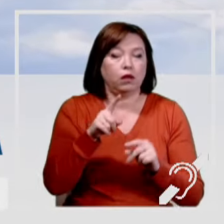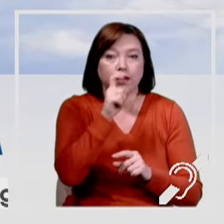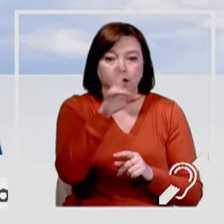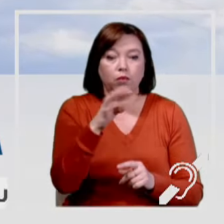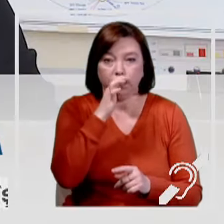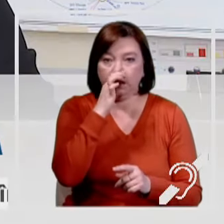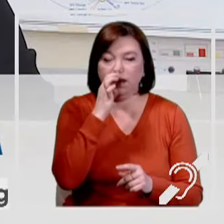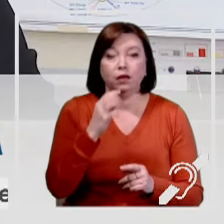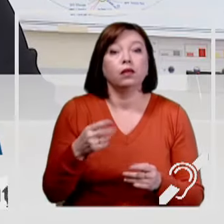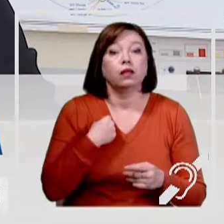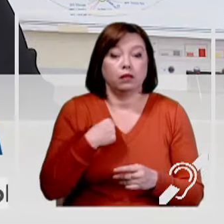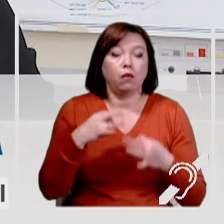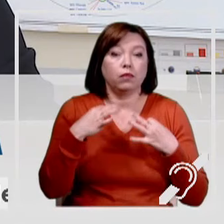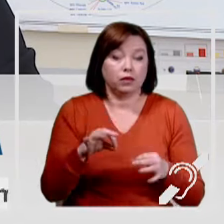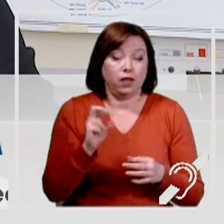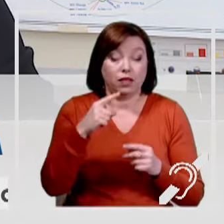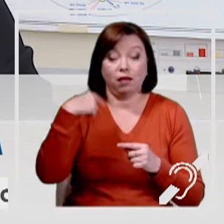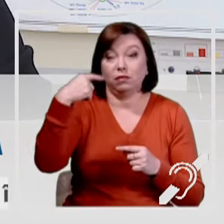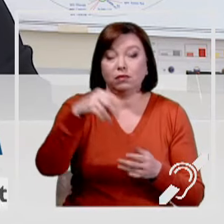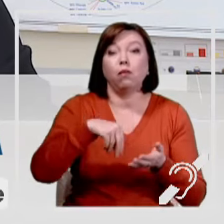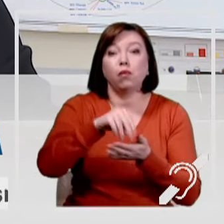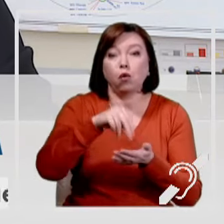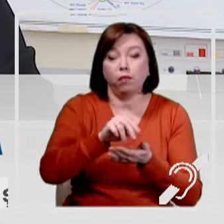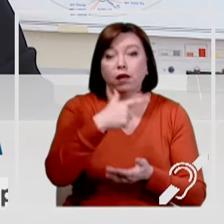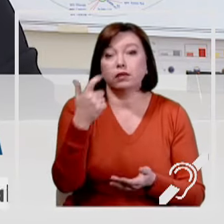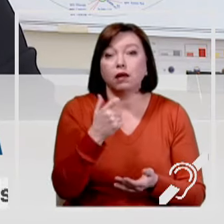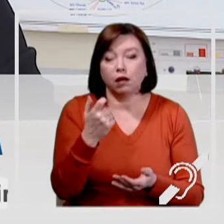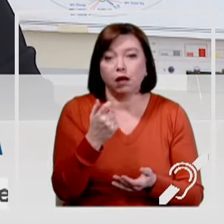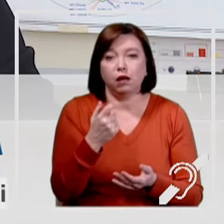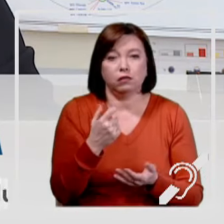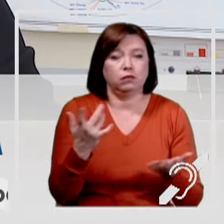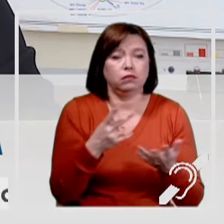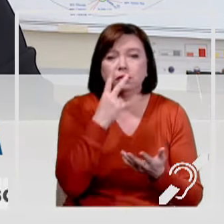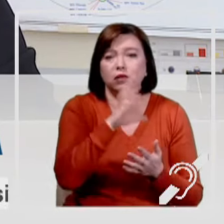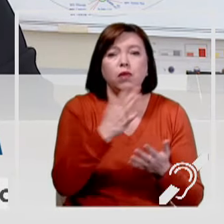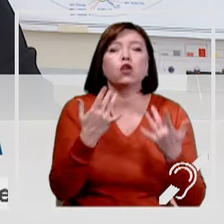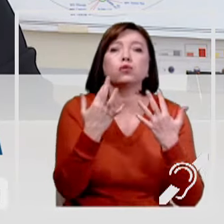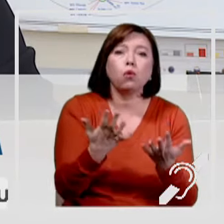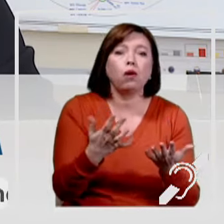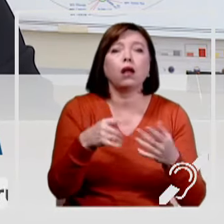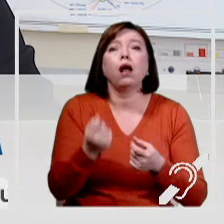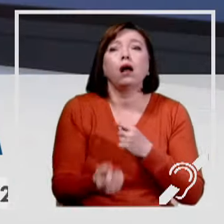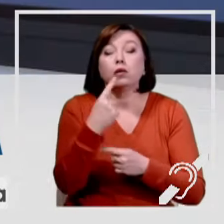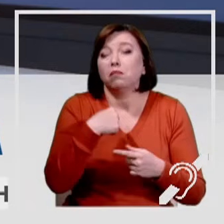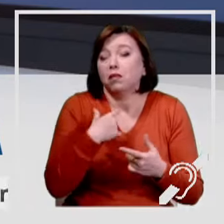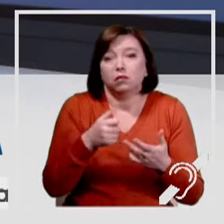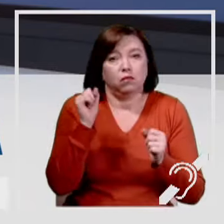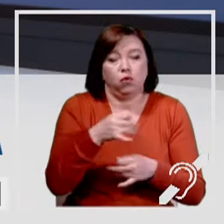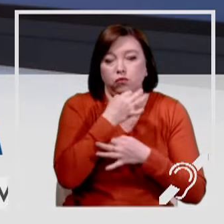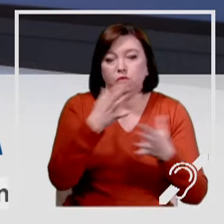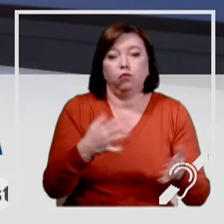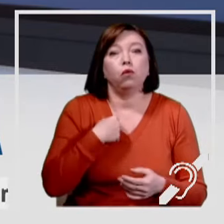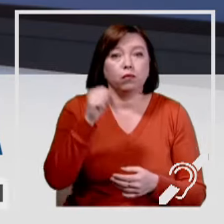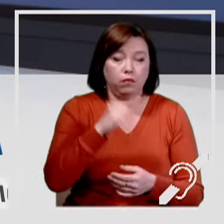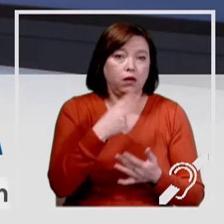Experiența noastră ne permite deja la ora actuală, pentru ziua următoare, să cumpărăm gaz, indiferent de cantitate, sursă, suntem gata. Am reușit să